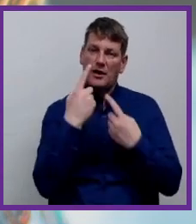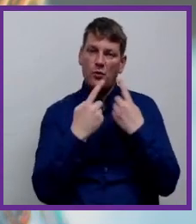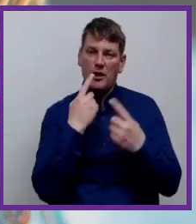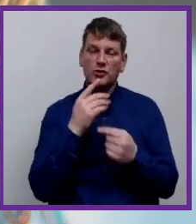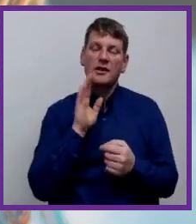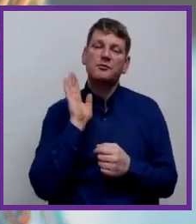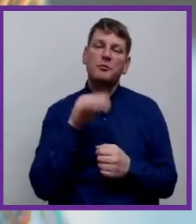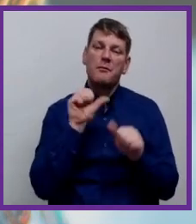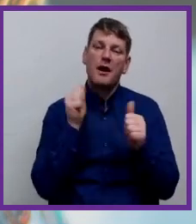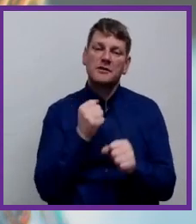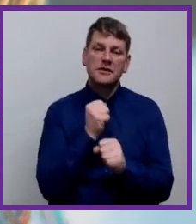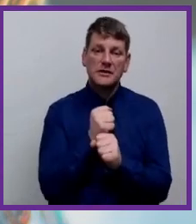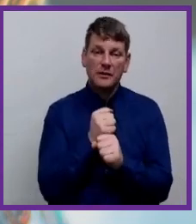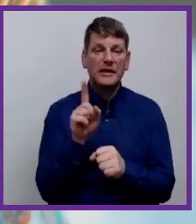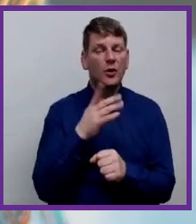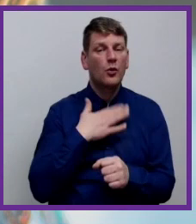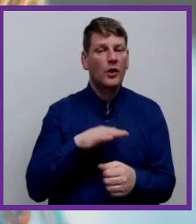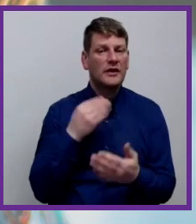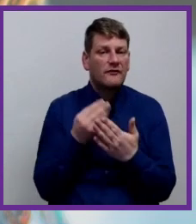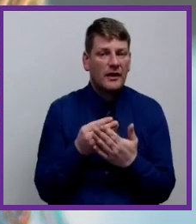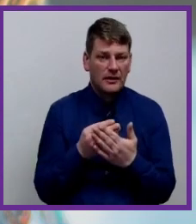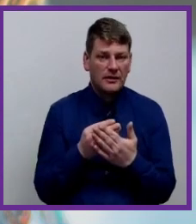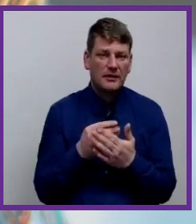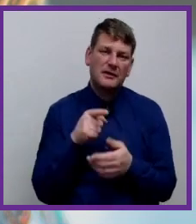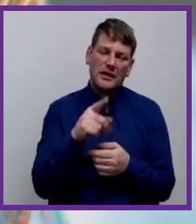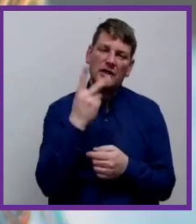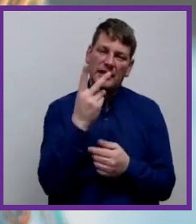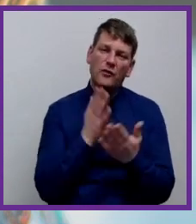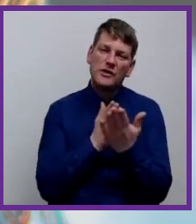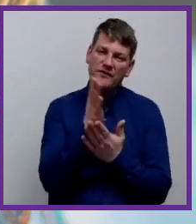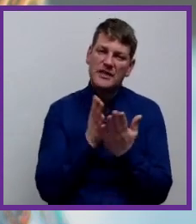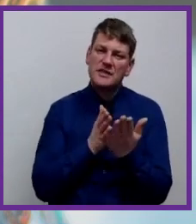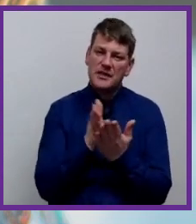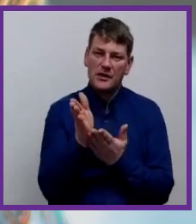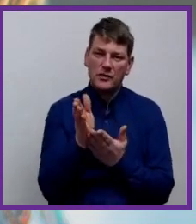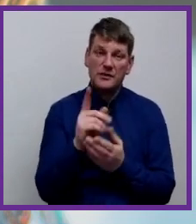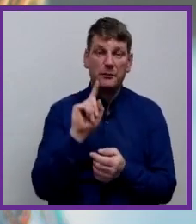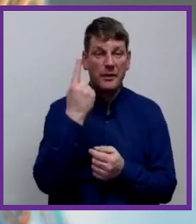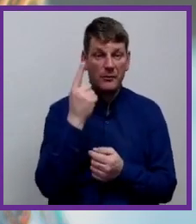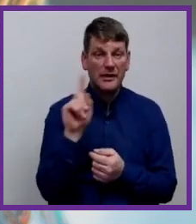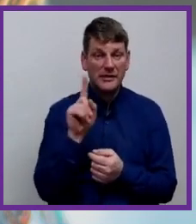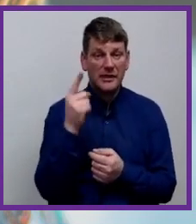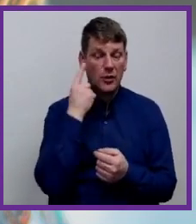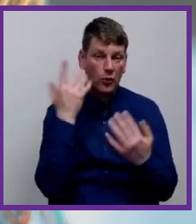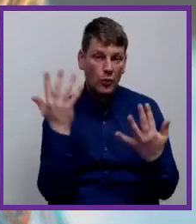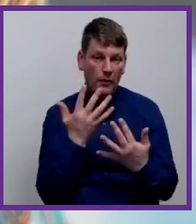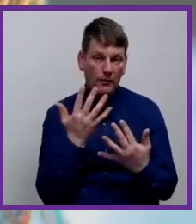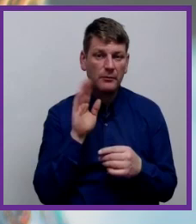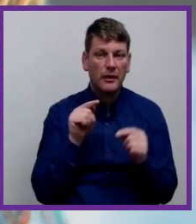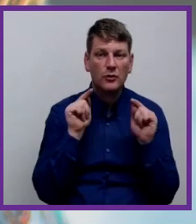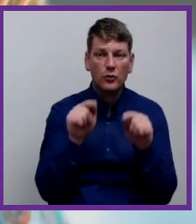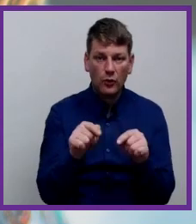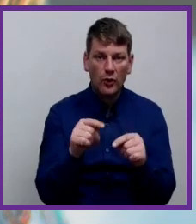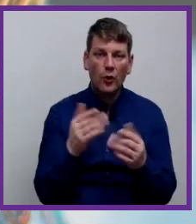darbu, ir ārkārtīgi vērtīga, un es teiktu tādos divos virzienos. Pirmais ir tad domāt par to,